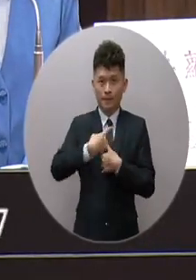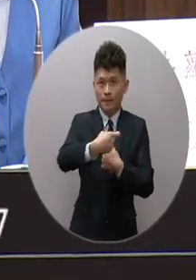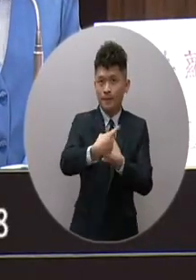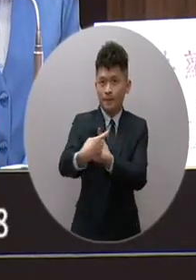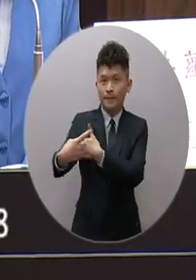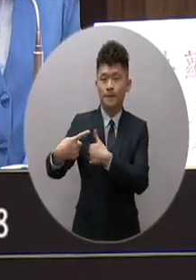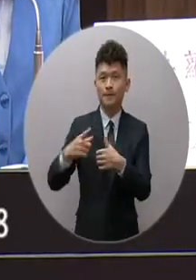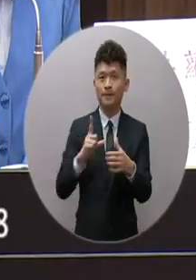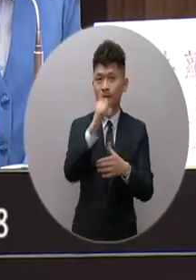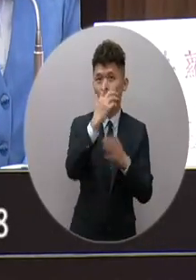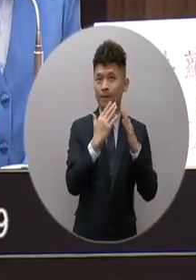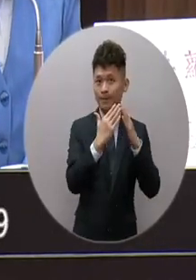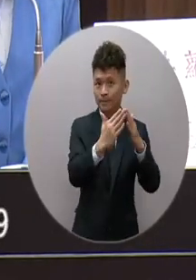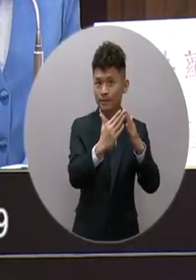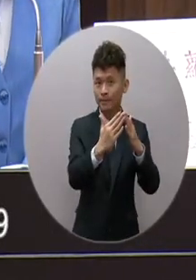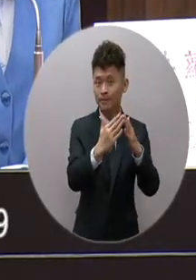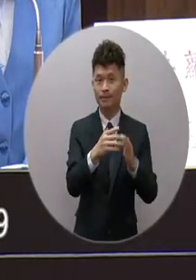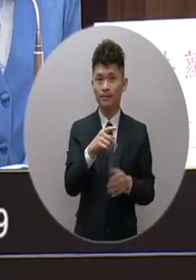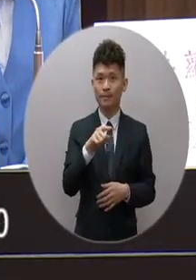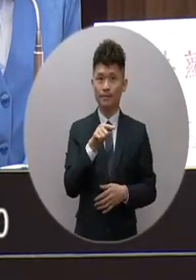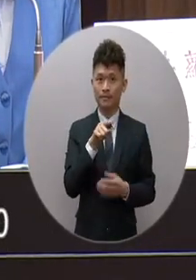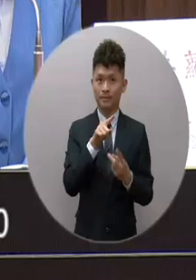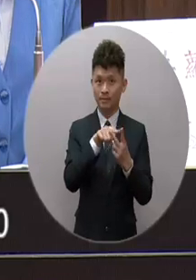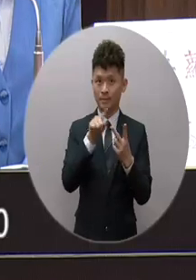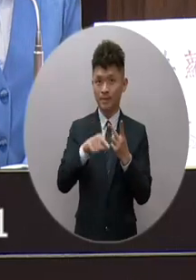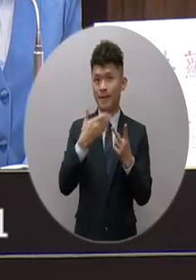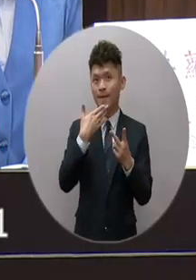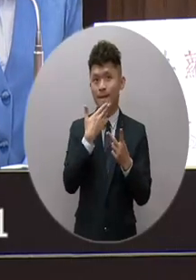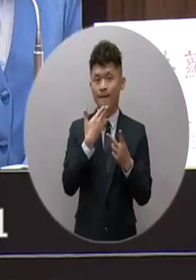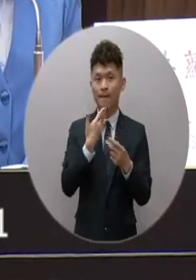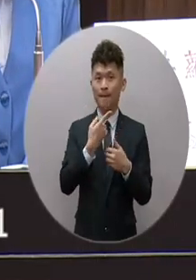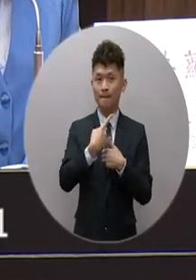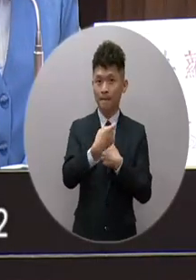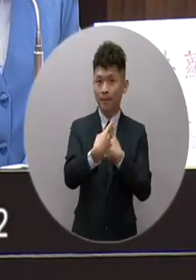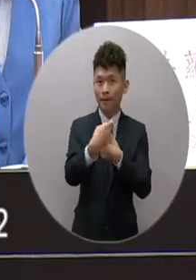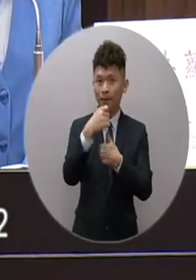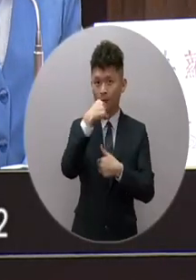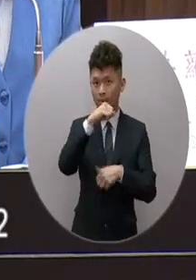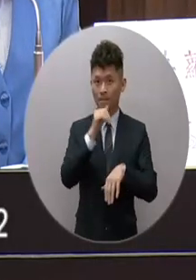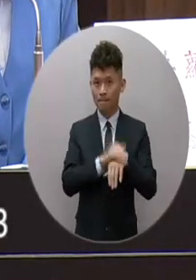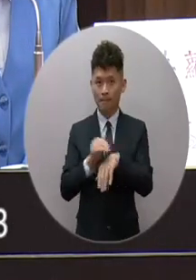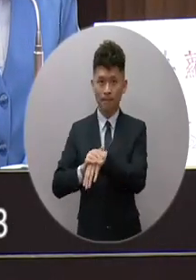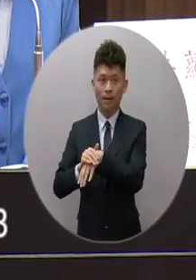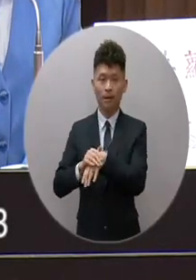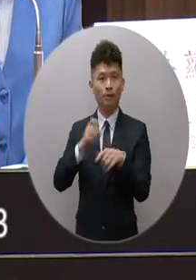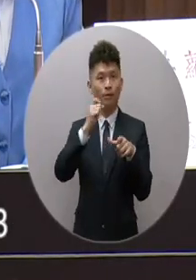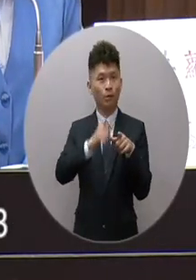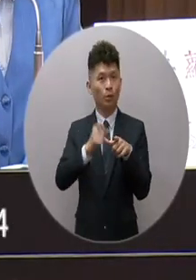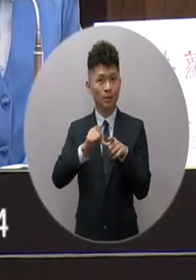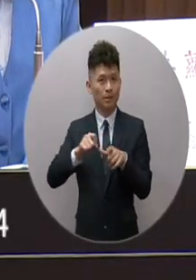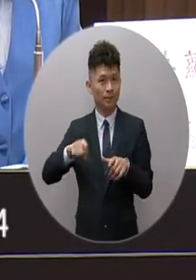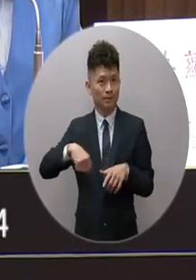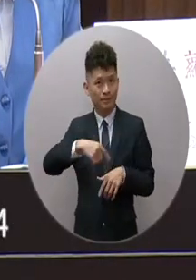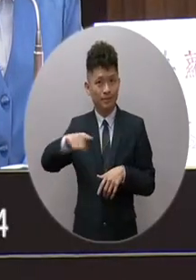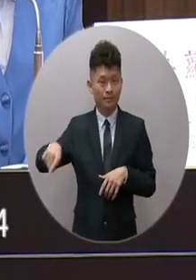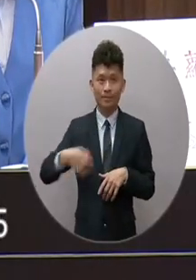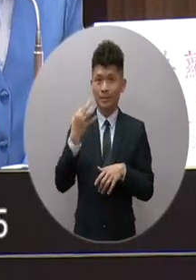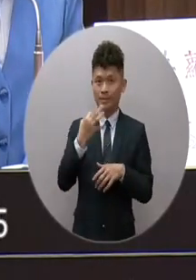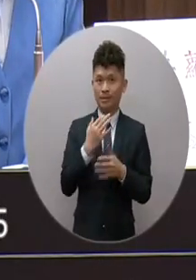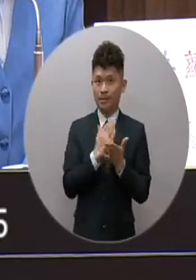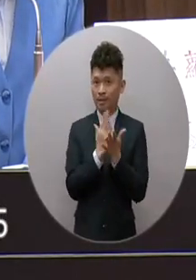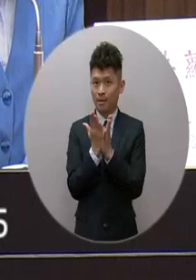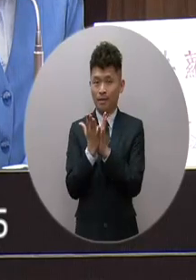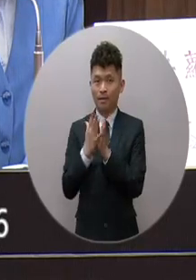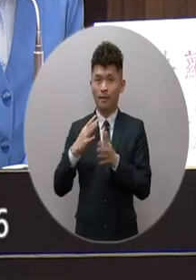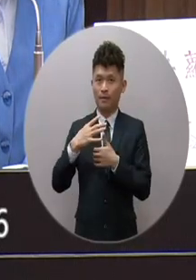市，很可能这两根萝卜会把台湾的人才、企业、资金吸光